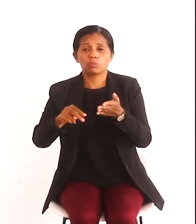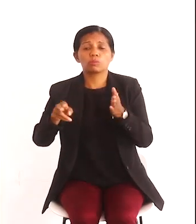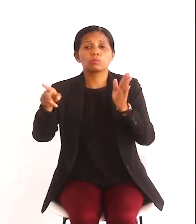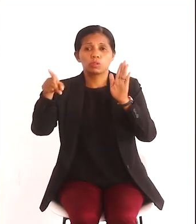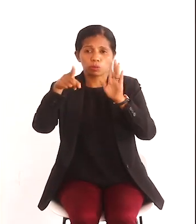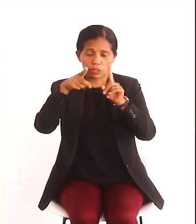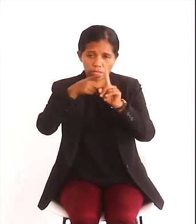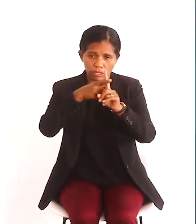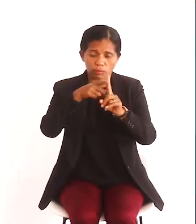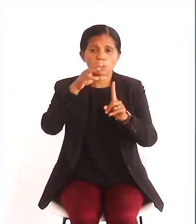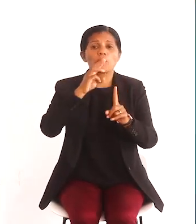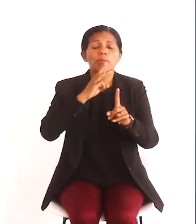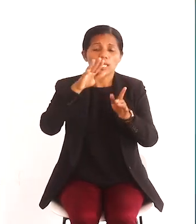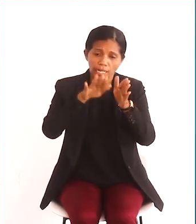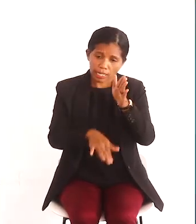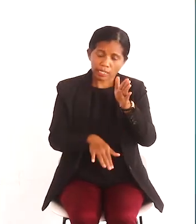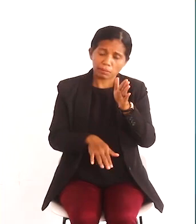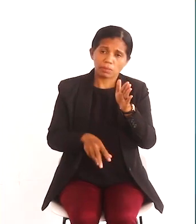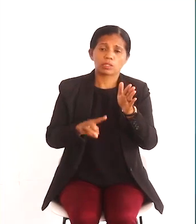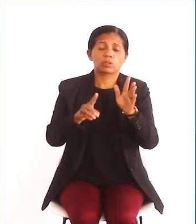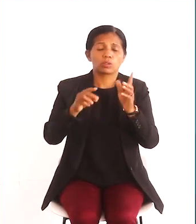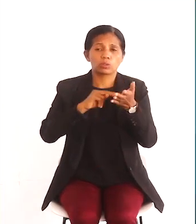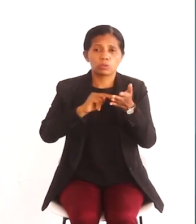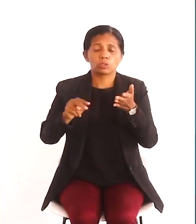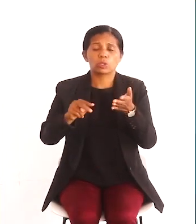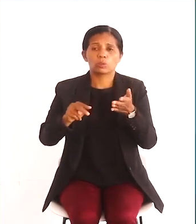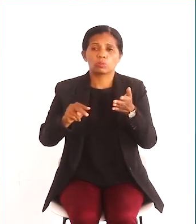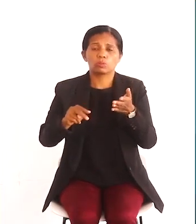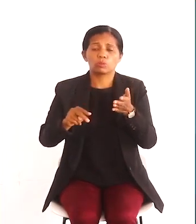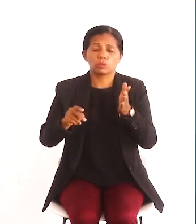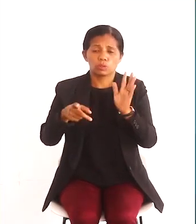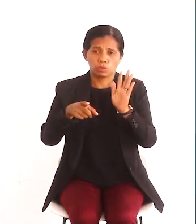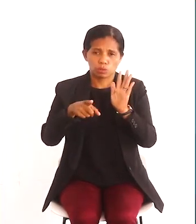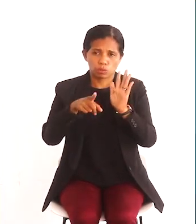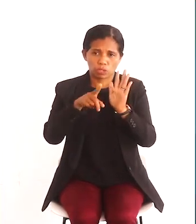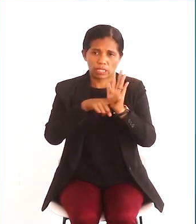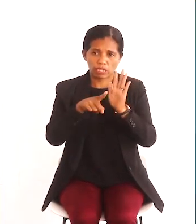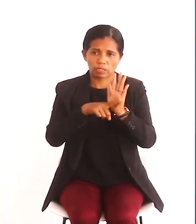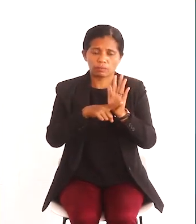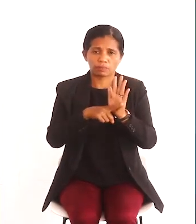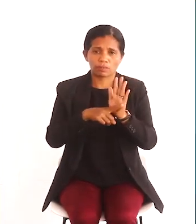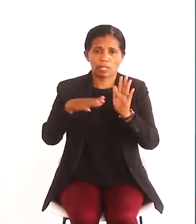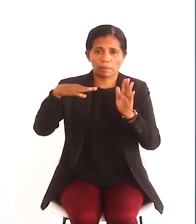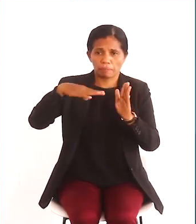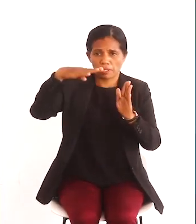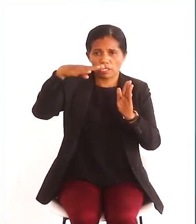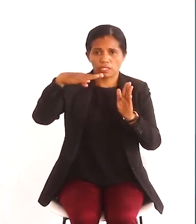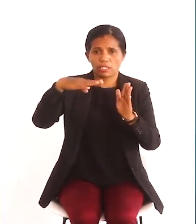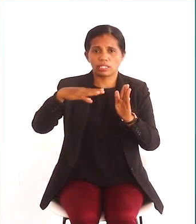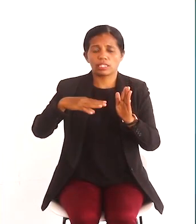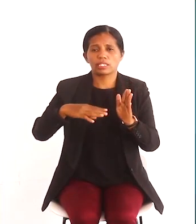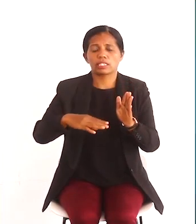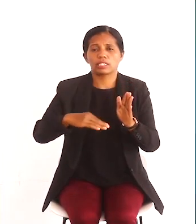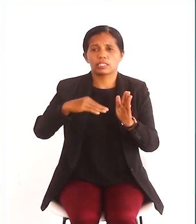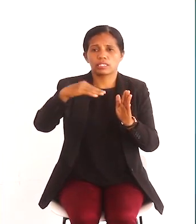Hanesan bele hare iha ne. Nune, banghira ikang ne iha beleten pas, nia iha zero.